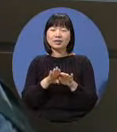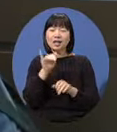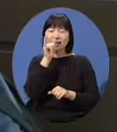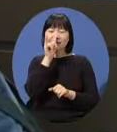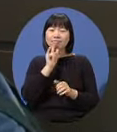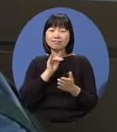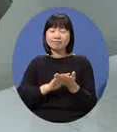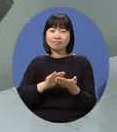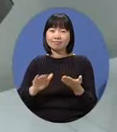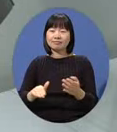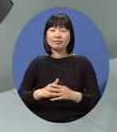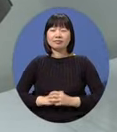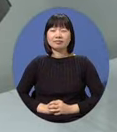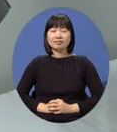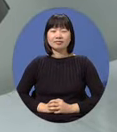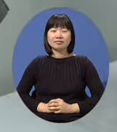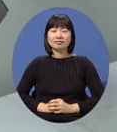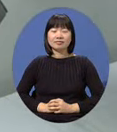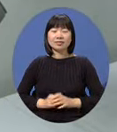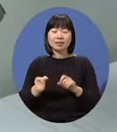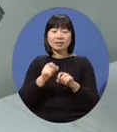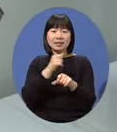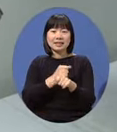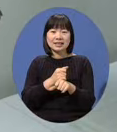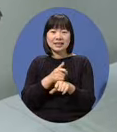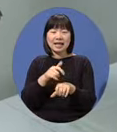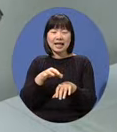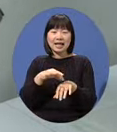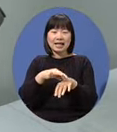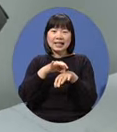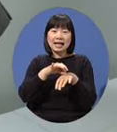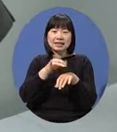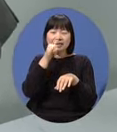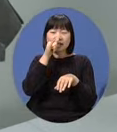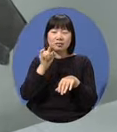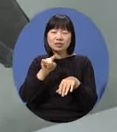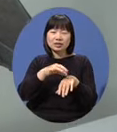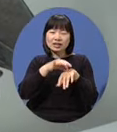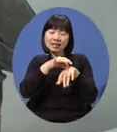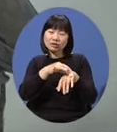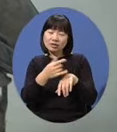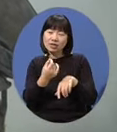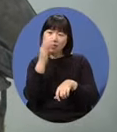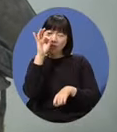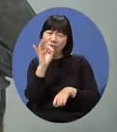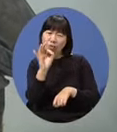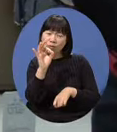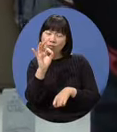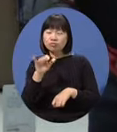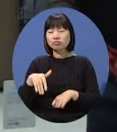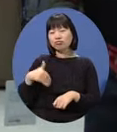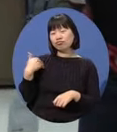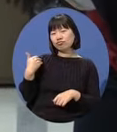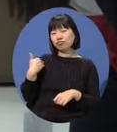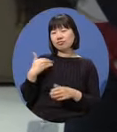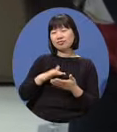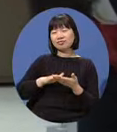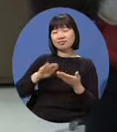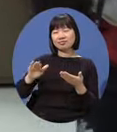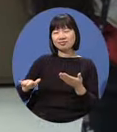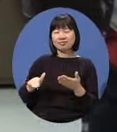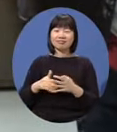실는 거야, 가방. 이 앞에 있는 게 가죽인데 무슨 가죽 같아요? 모릅니다.